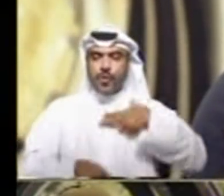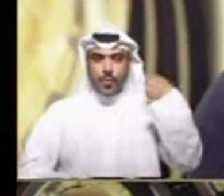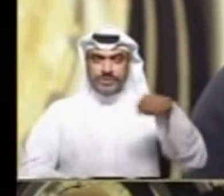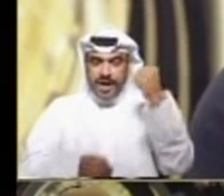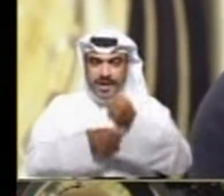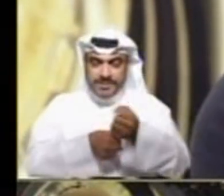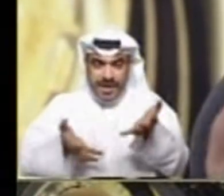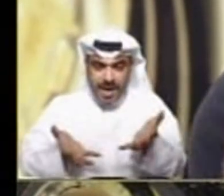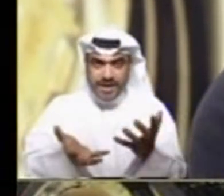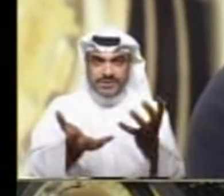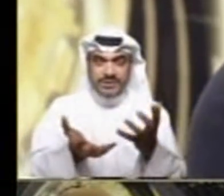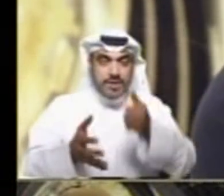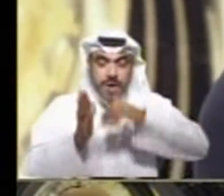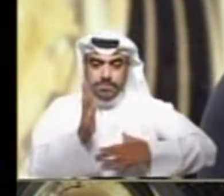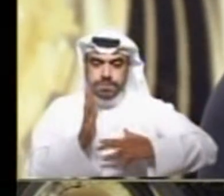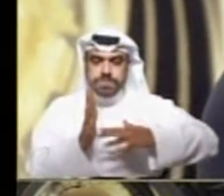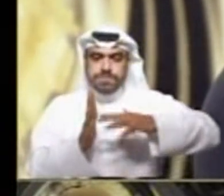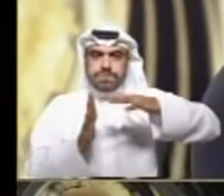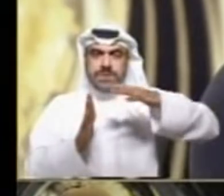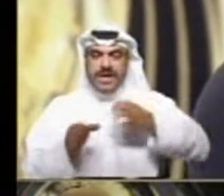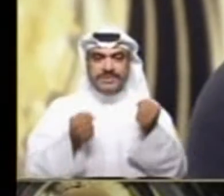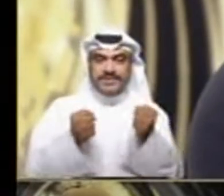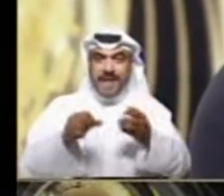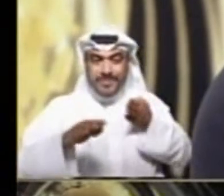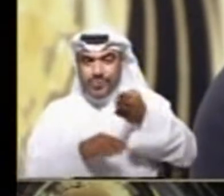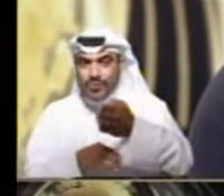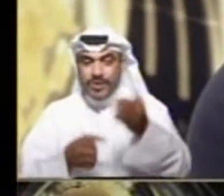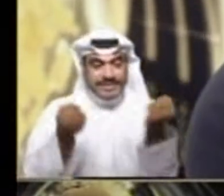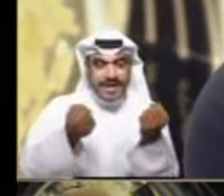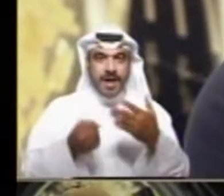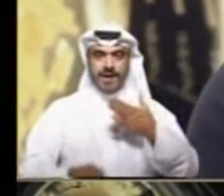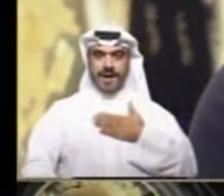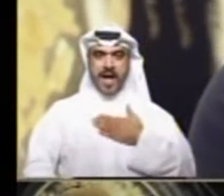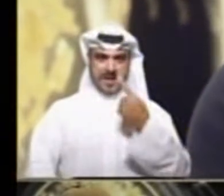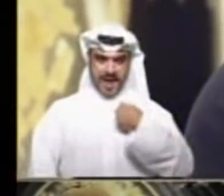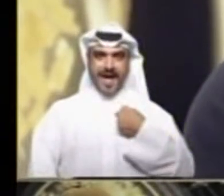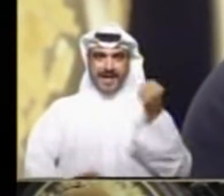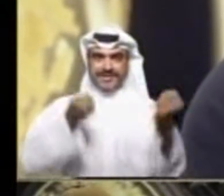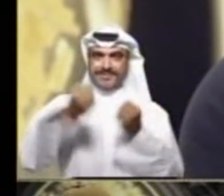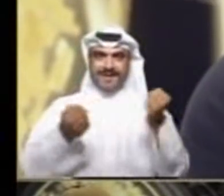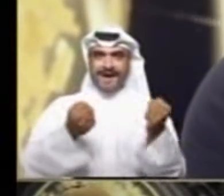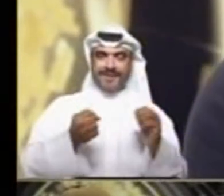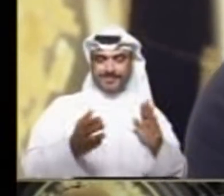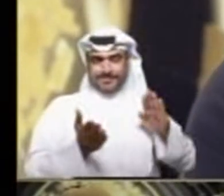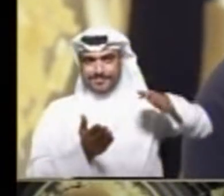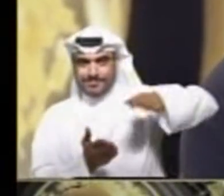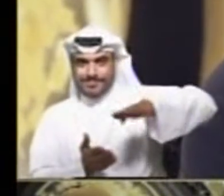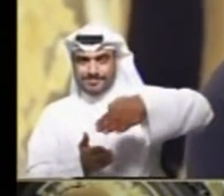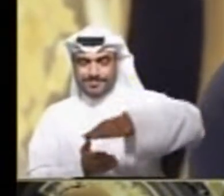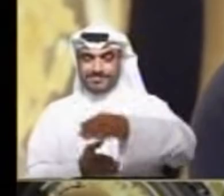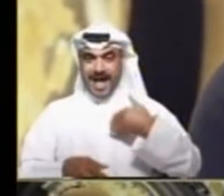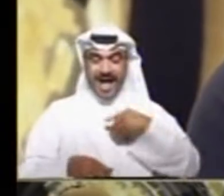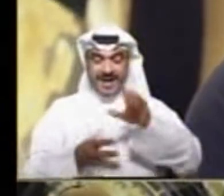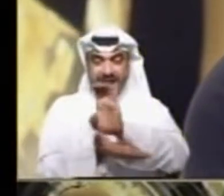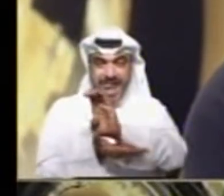شوي حاشها أن الماء ما تقدر تدخل داخل المنهول هذا، فقمنا إحنا فريق الإسناد والإنقاذ نزلنا عدتنا الخاصة